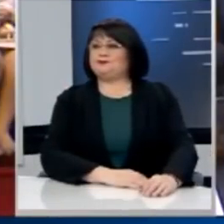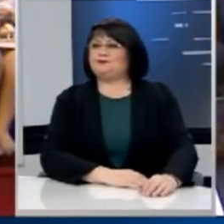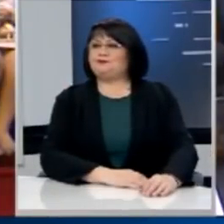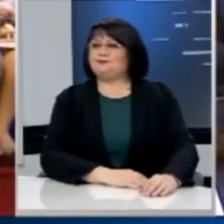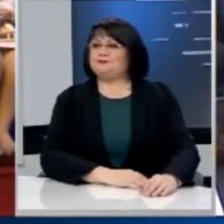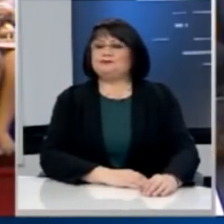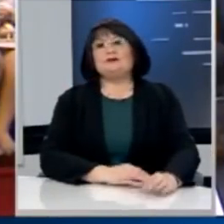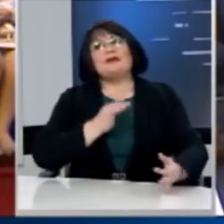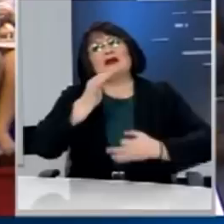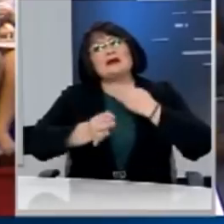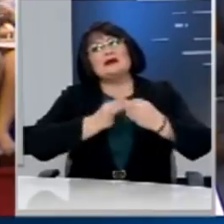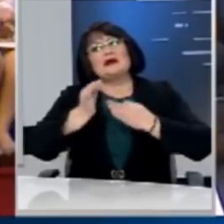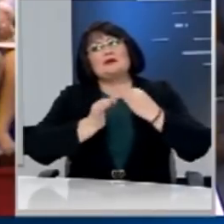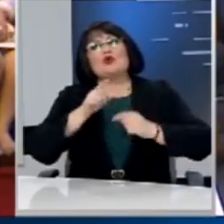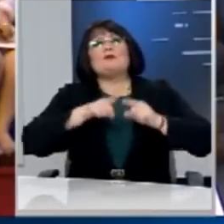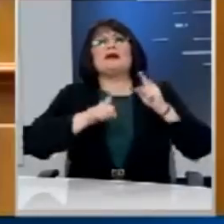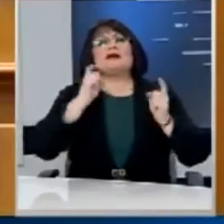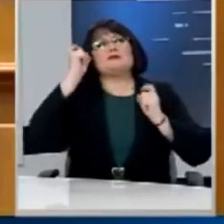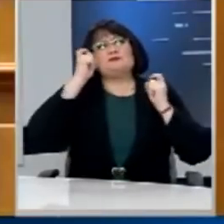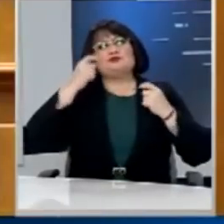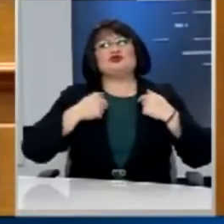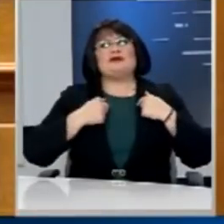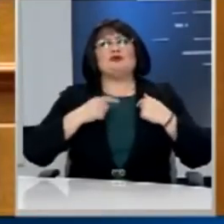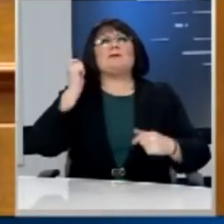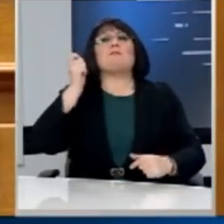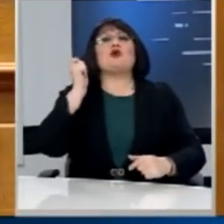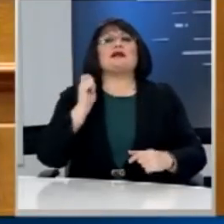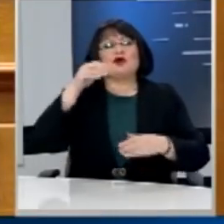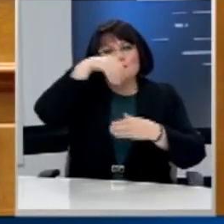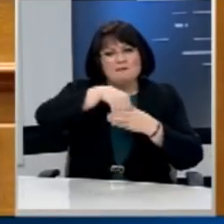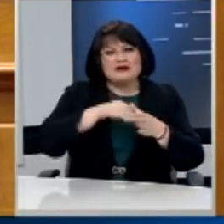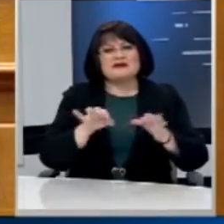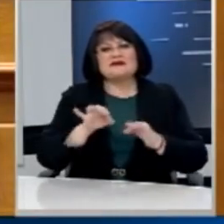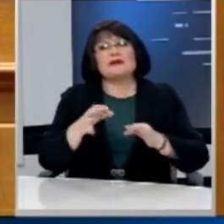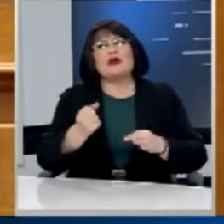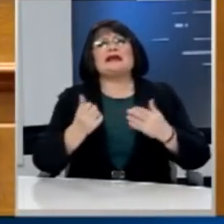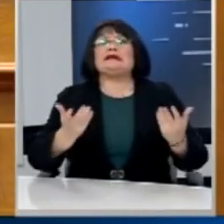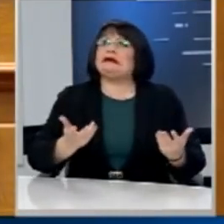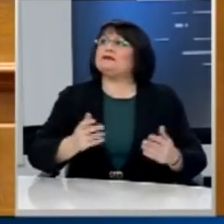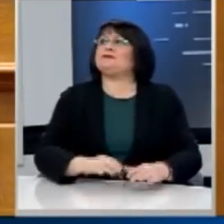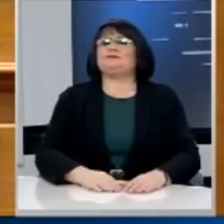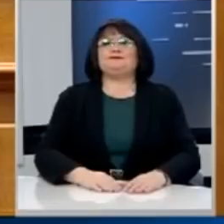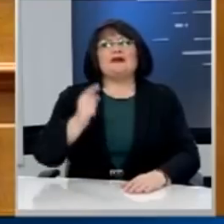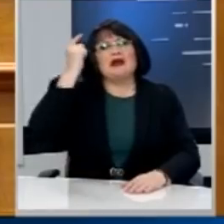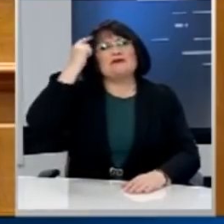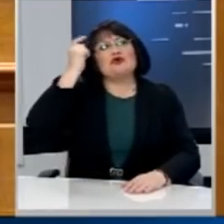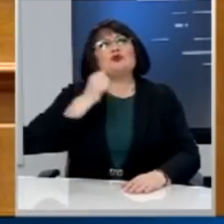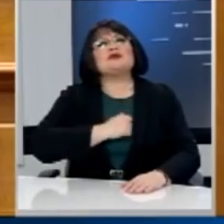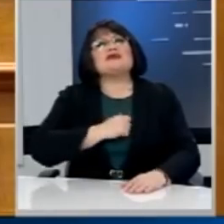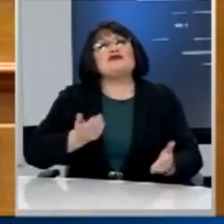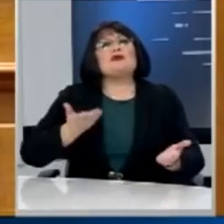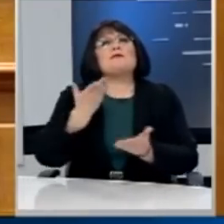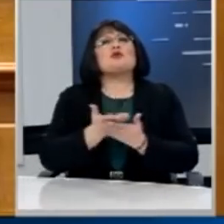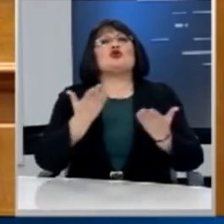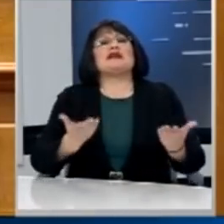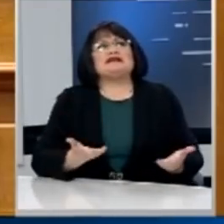λοιπόν, να καταθέσω ορισμένες σκέψεις για το πολιτικό περιεχόμενο του σχεδίου μας, για την ιδεολογική πρόταση